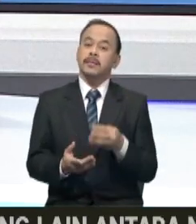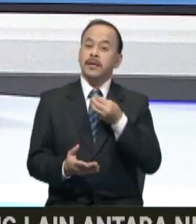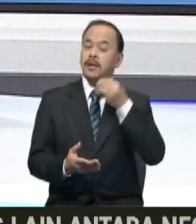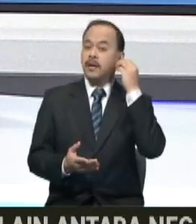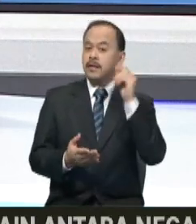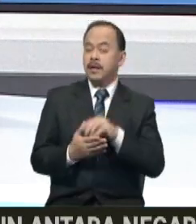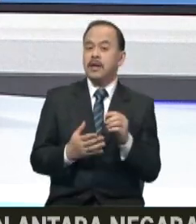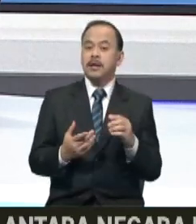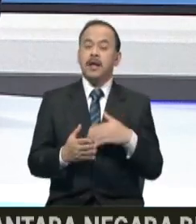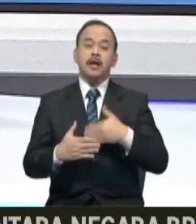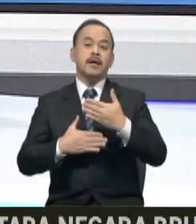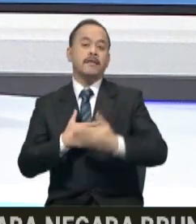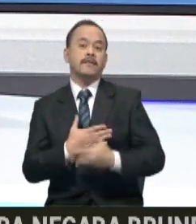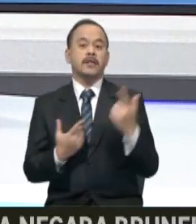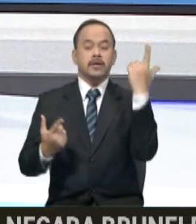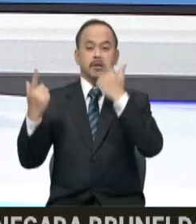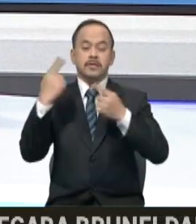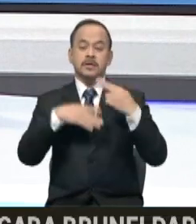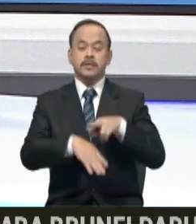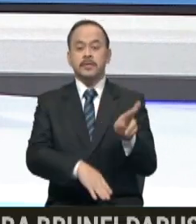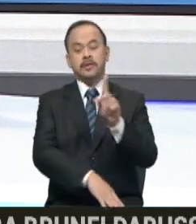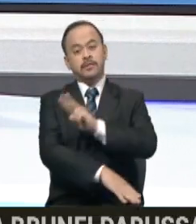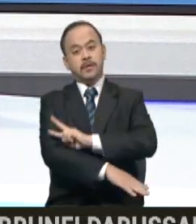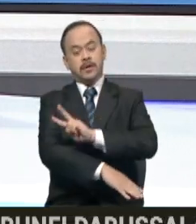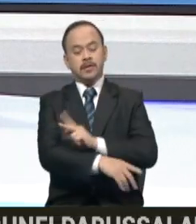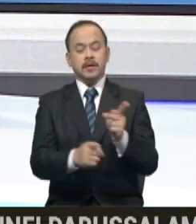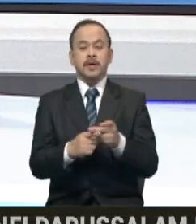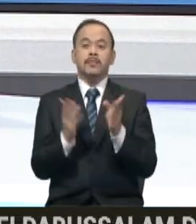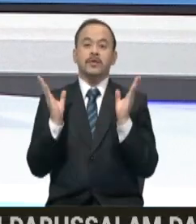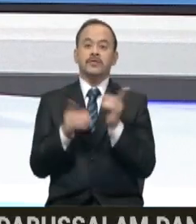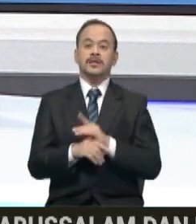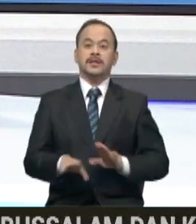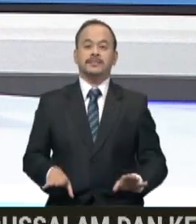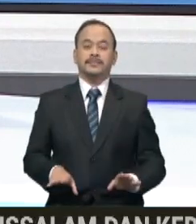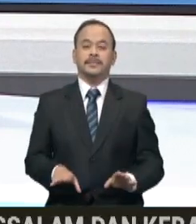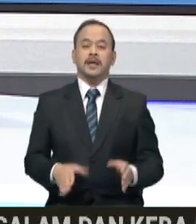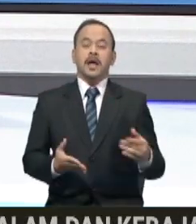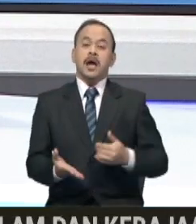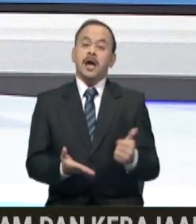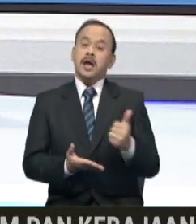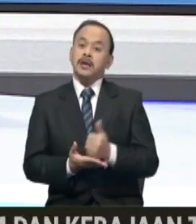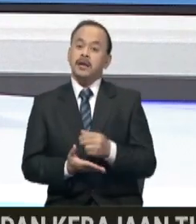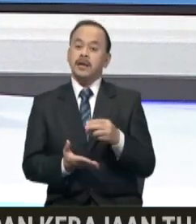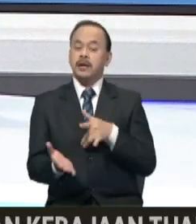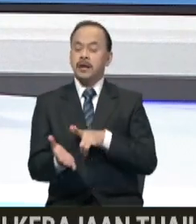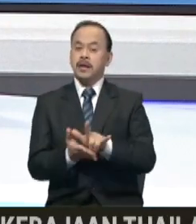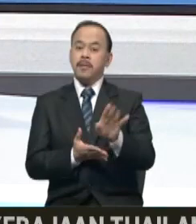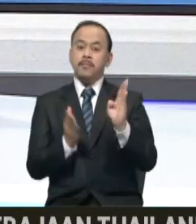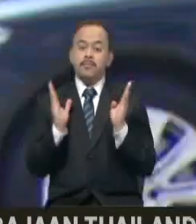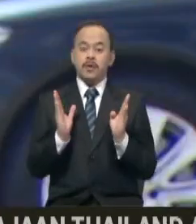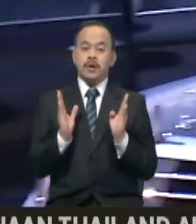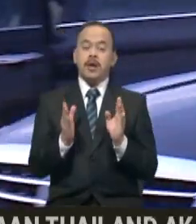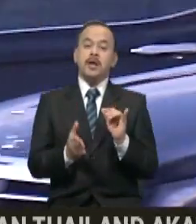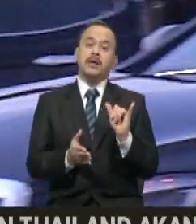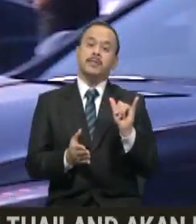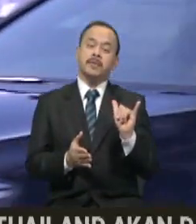selepas menamatkan lawatan rasmi selama 2 hari ke negara Brunei Darussalam. Hadir di lapangan terbang antarabangsa Brunei yang